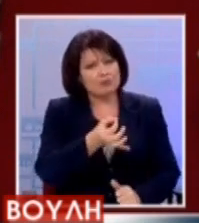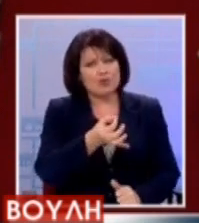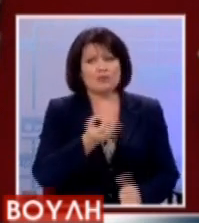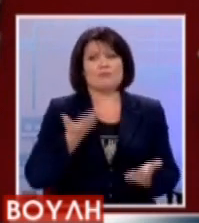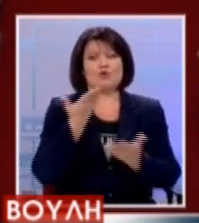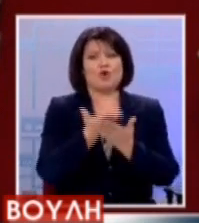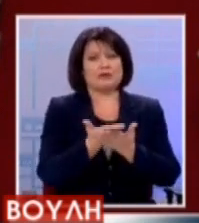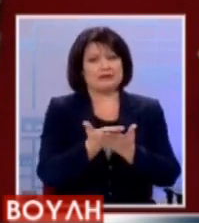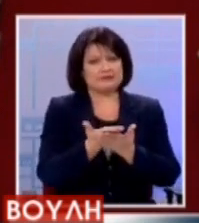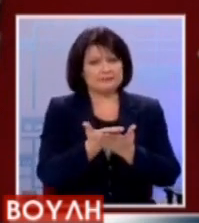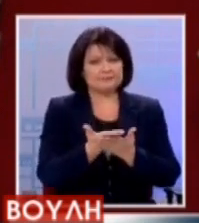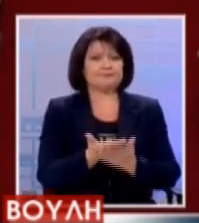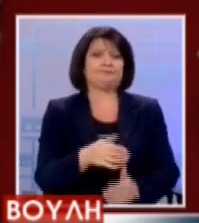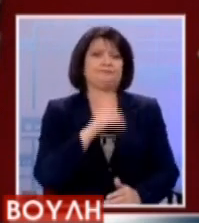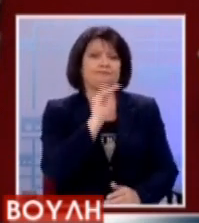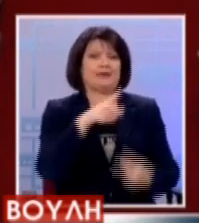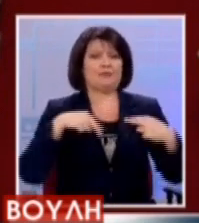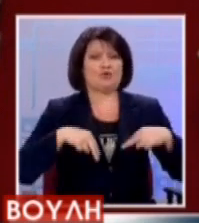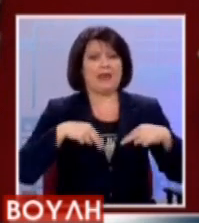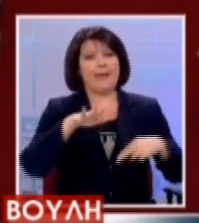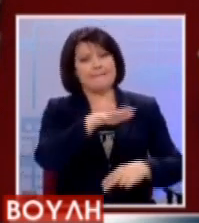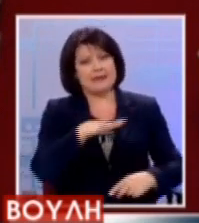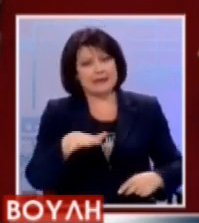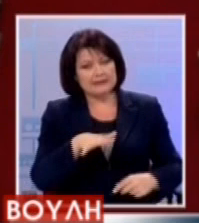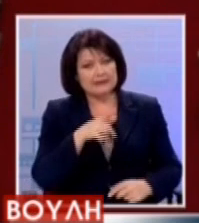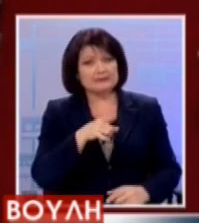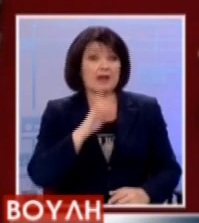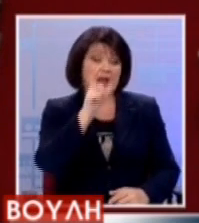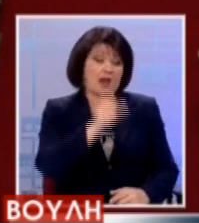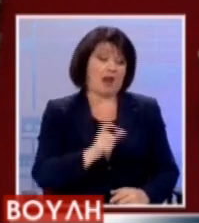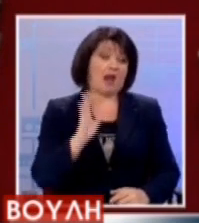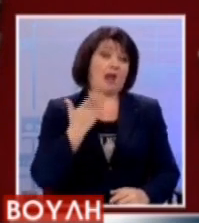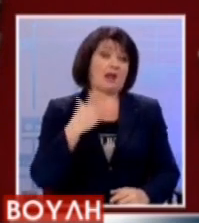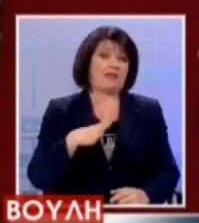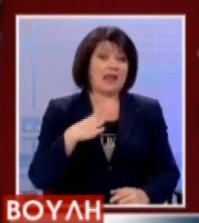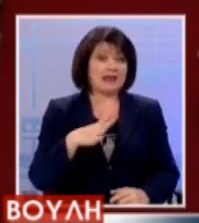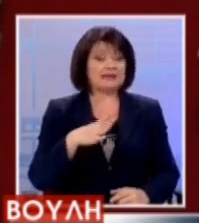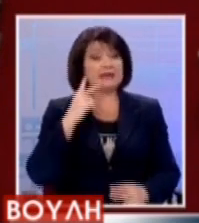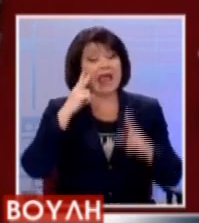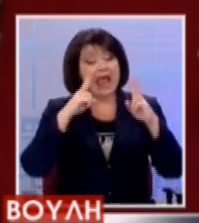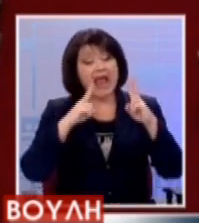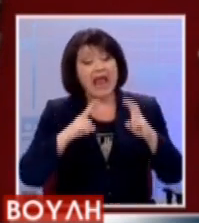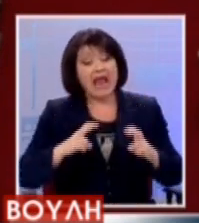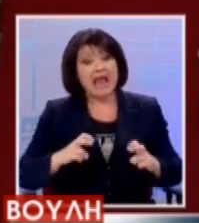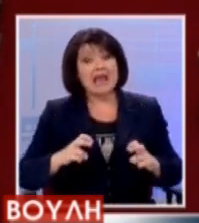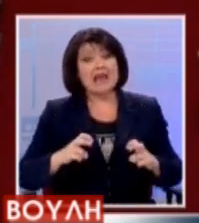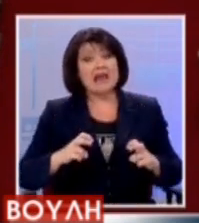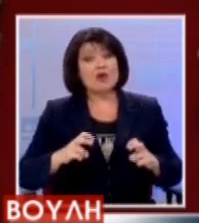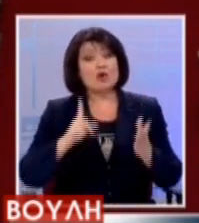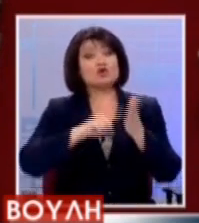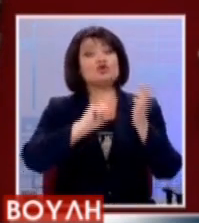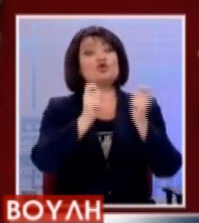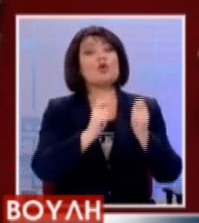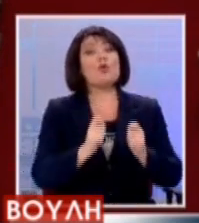να κάνω κι εγώ μια φιλική πρόταση. Κύριε Σταμάτη, αν θέλετε, ελέξτε όλη τη σειρά των